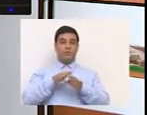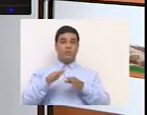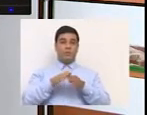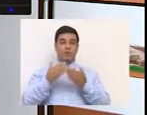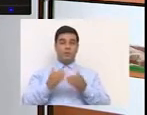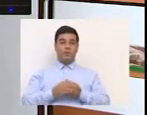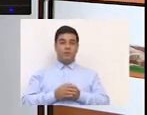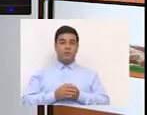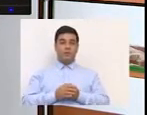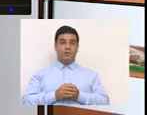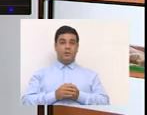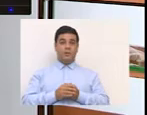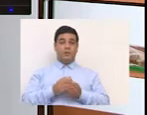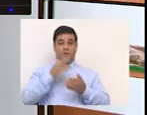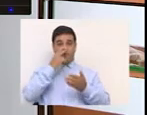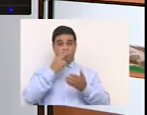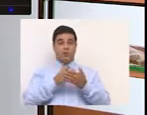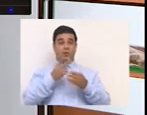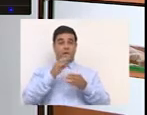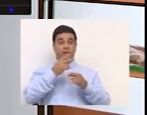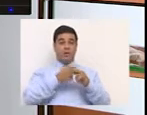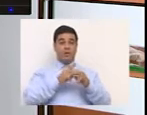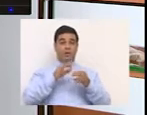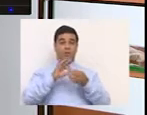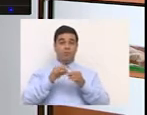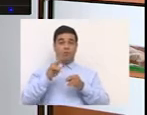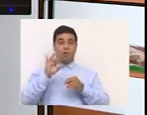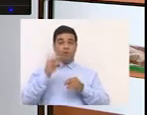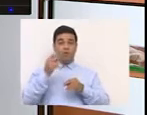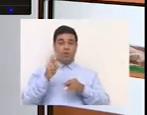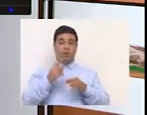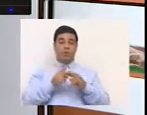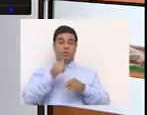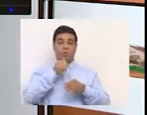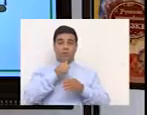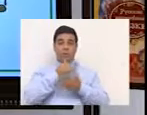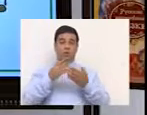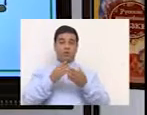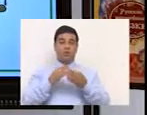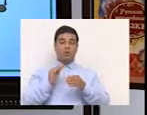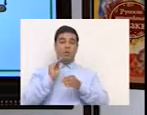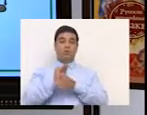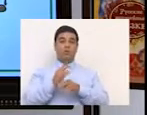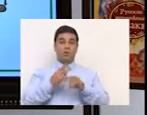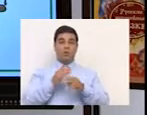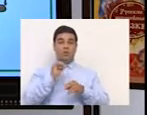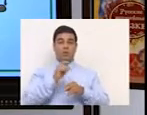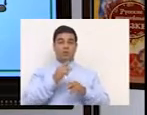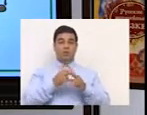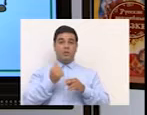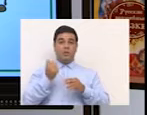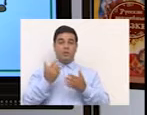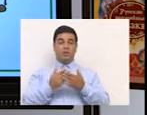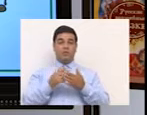работы. Посмотрите на эти предложения и попробуйте дополнить их